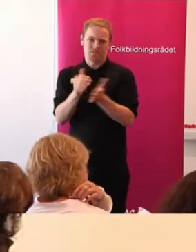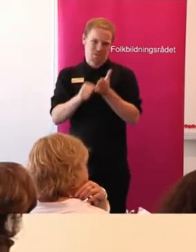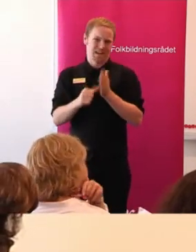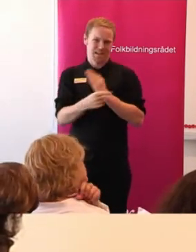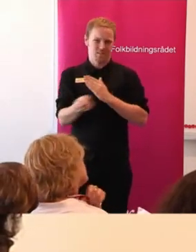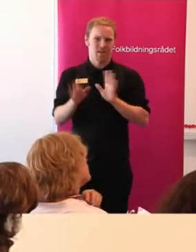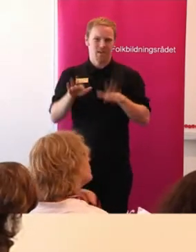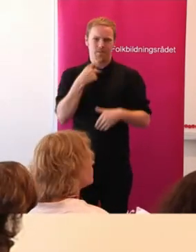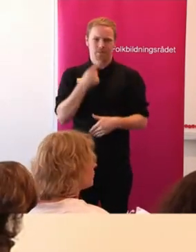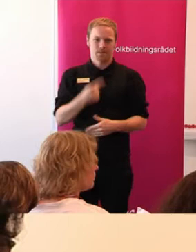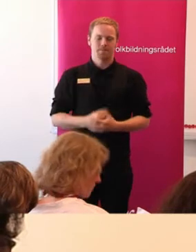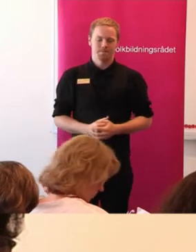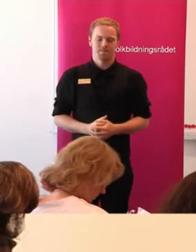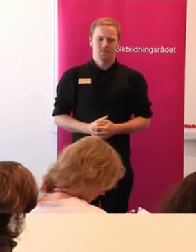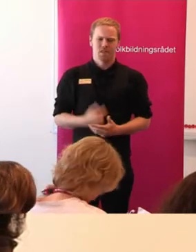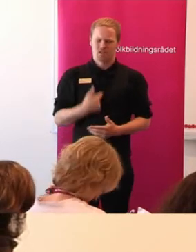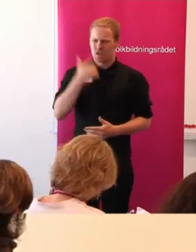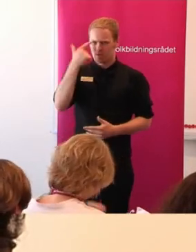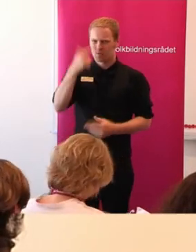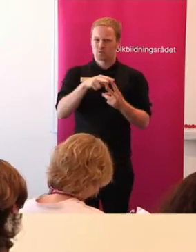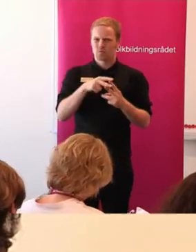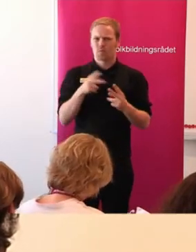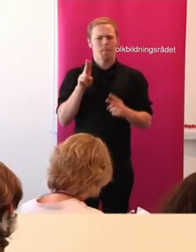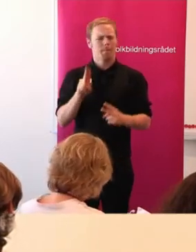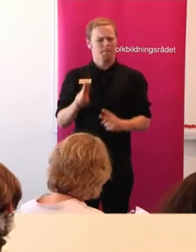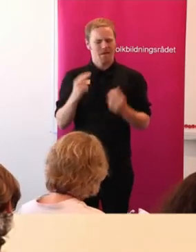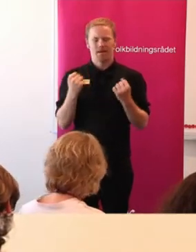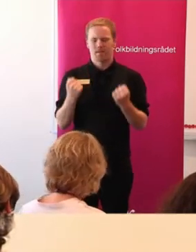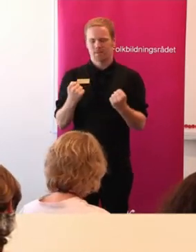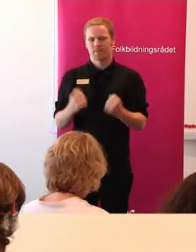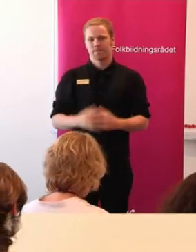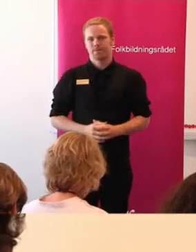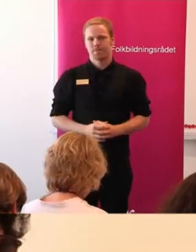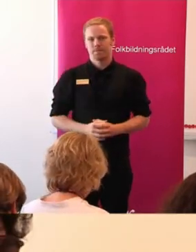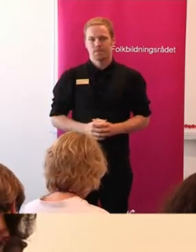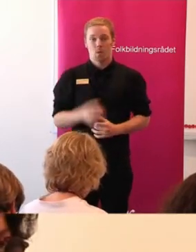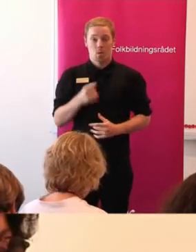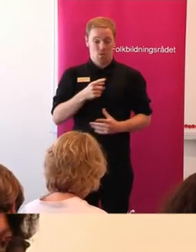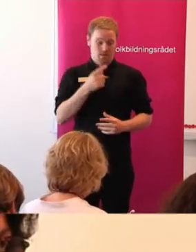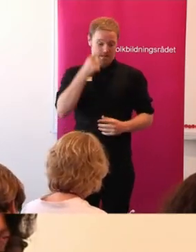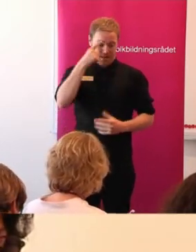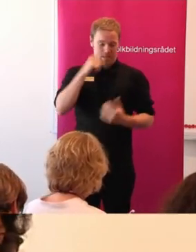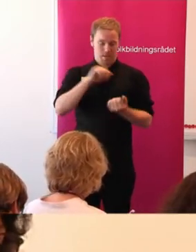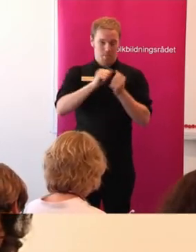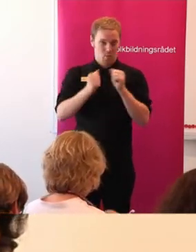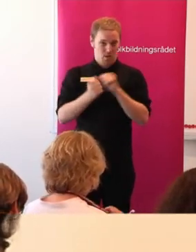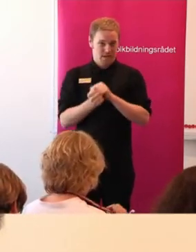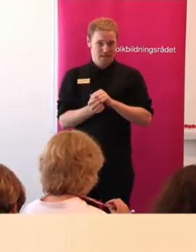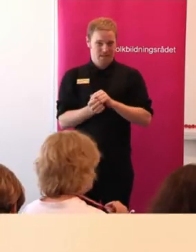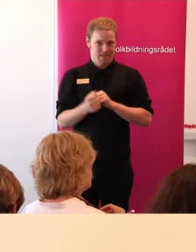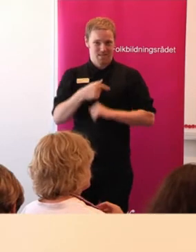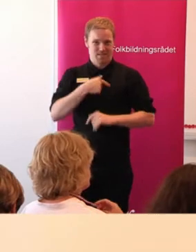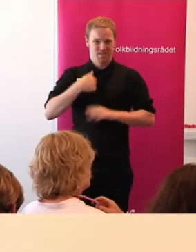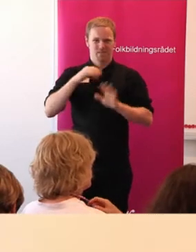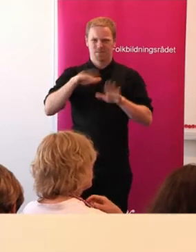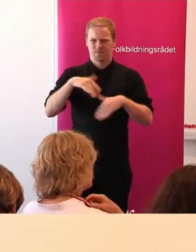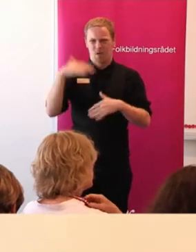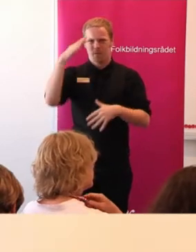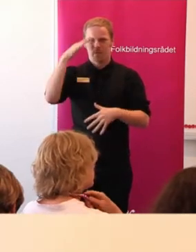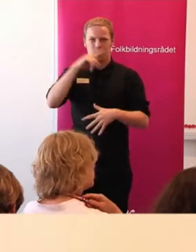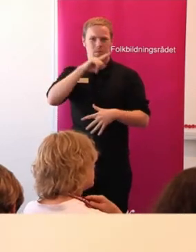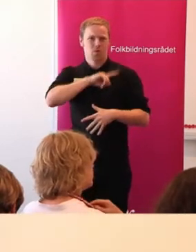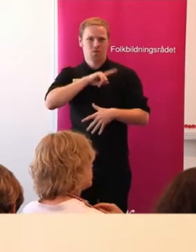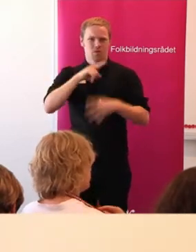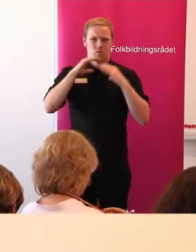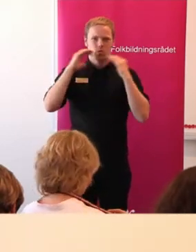Så det jag tror det är otroligt viktigt. Sen är det, om man politiskt då, det här synsättet, om man pratar lite upp. Vi har ju resonerat mycket kring den sociala dimensionen av